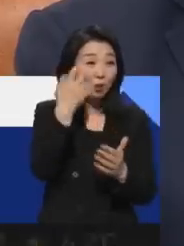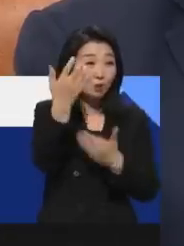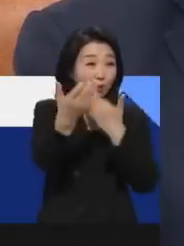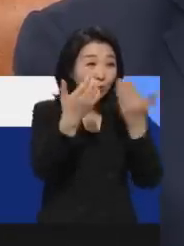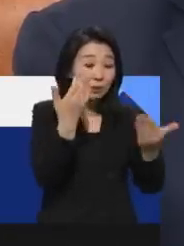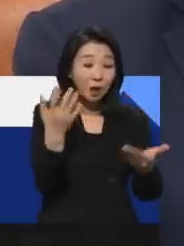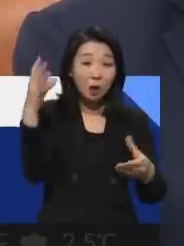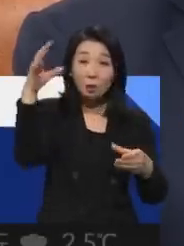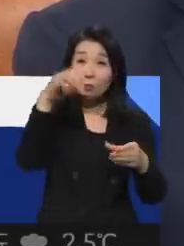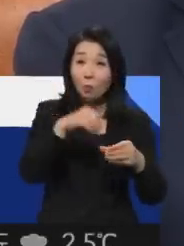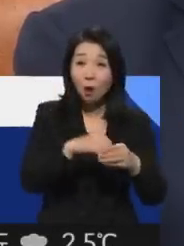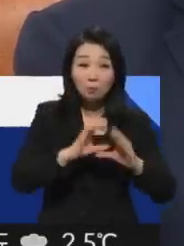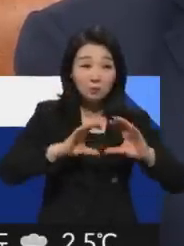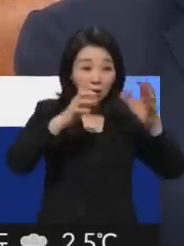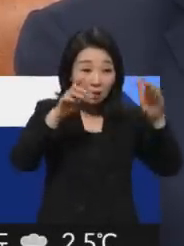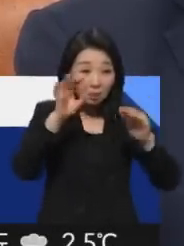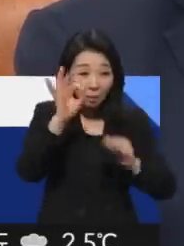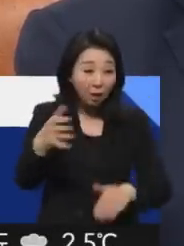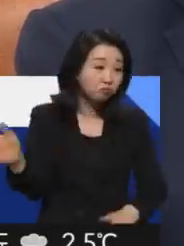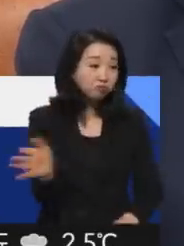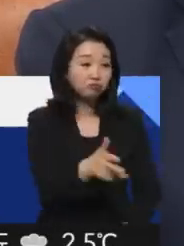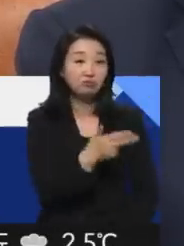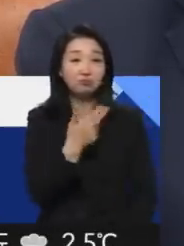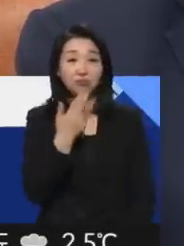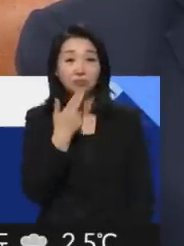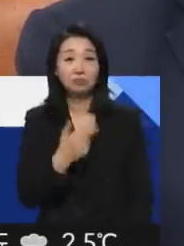나라든 세계 어디에도 없습니다.